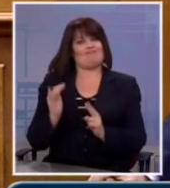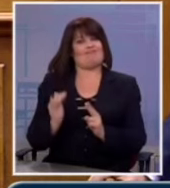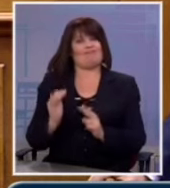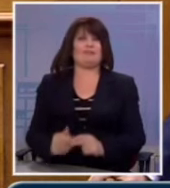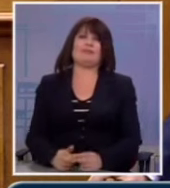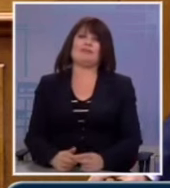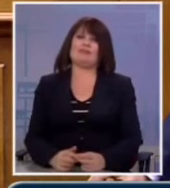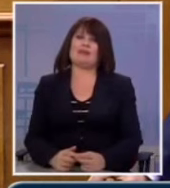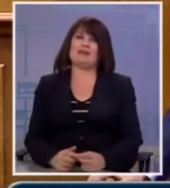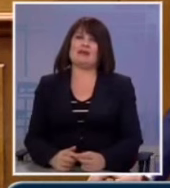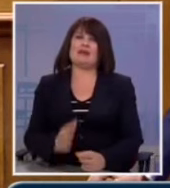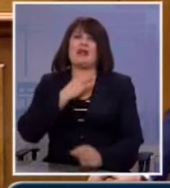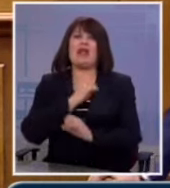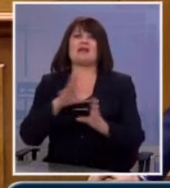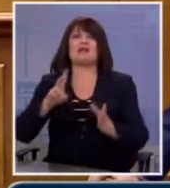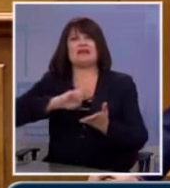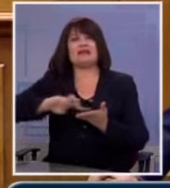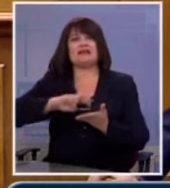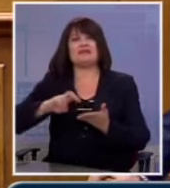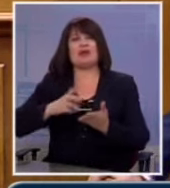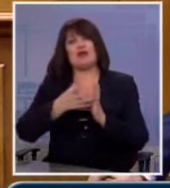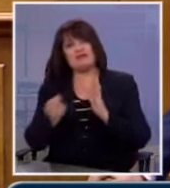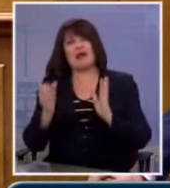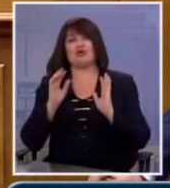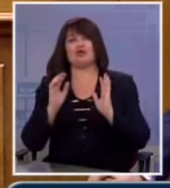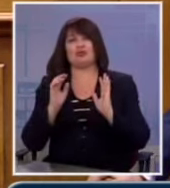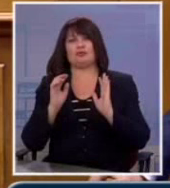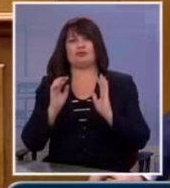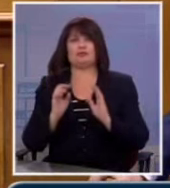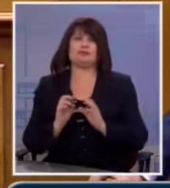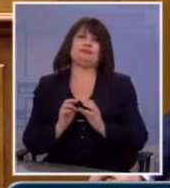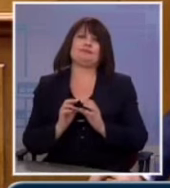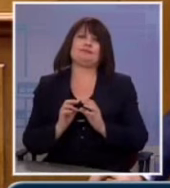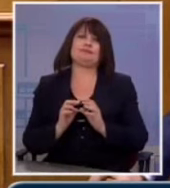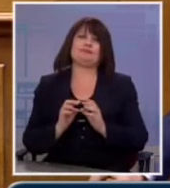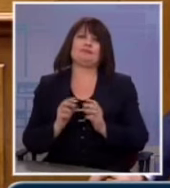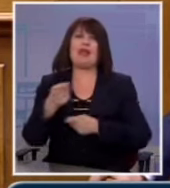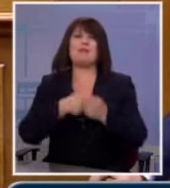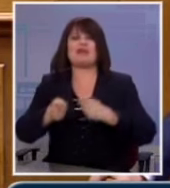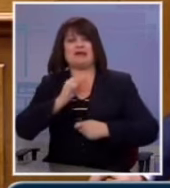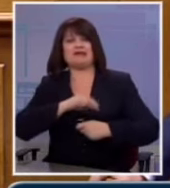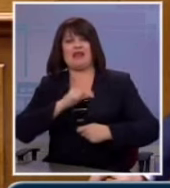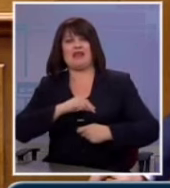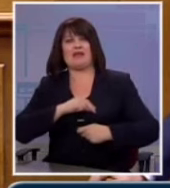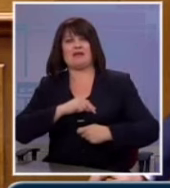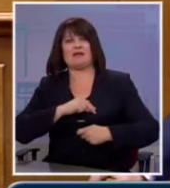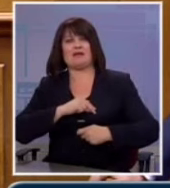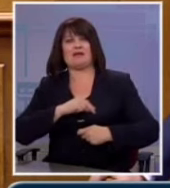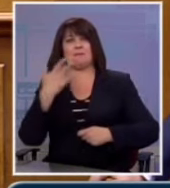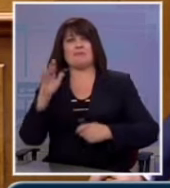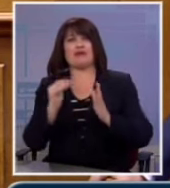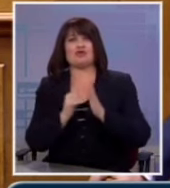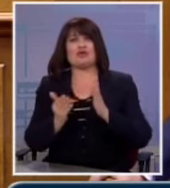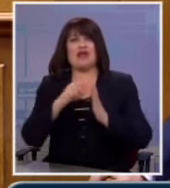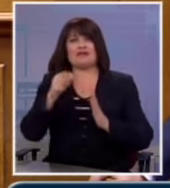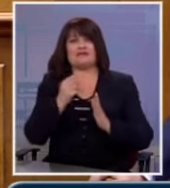Την επιβολή έκτακτης εισφοράς ζήτησαν να την απαλείψουμε στα κέρδη των επιχειρήσεων πάνω από 500.000